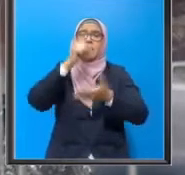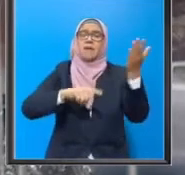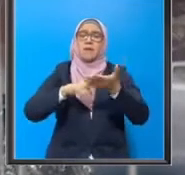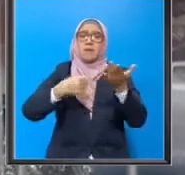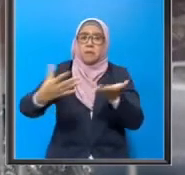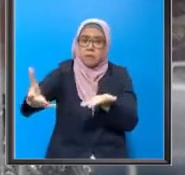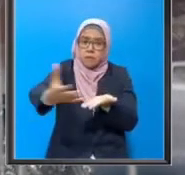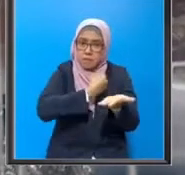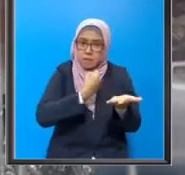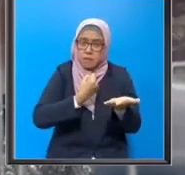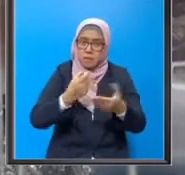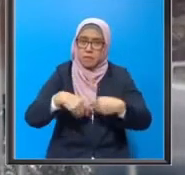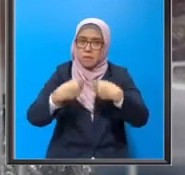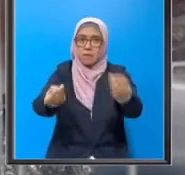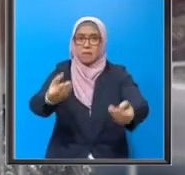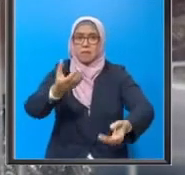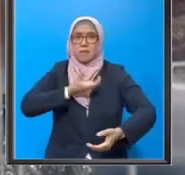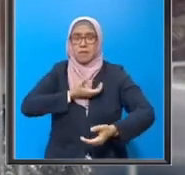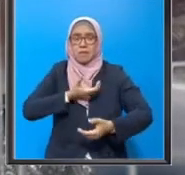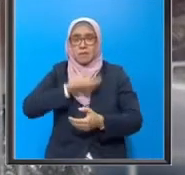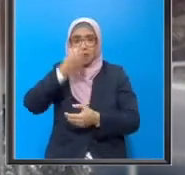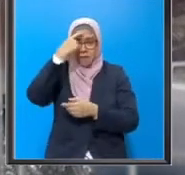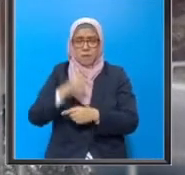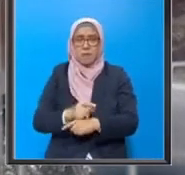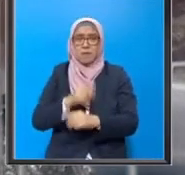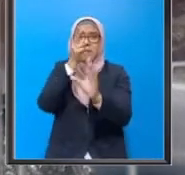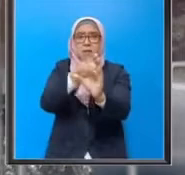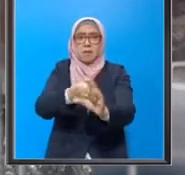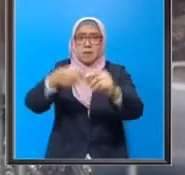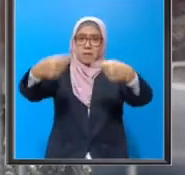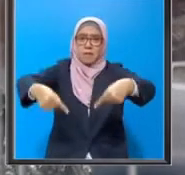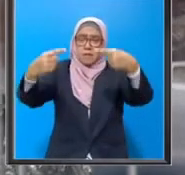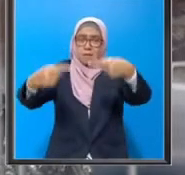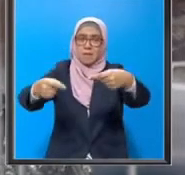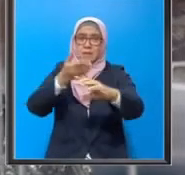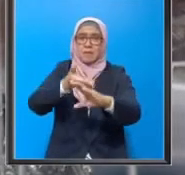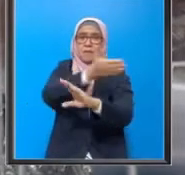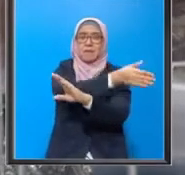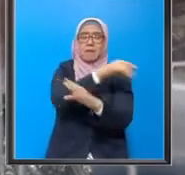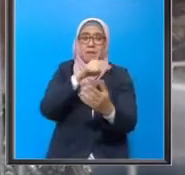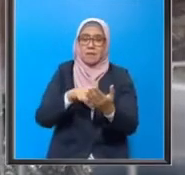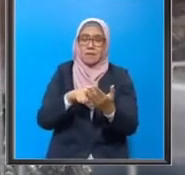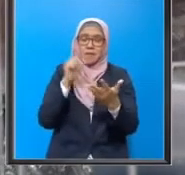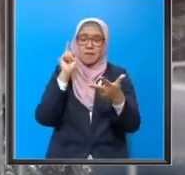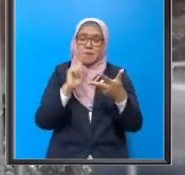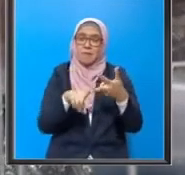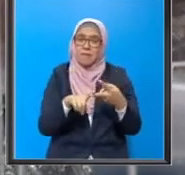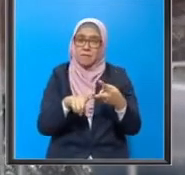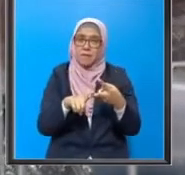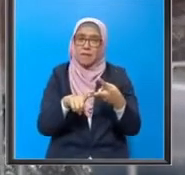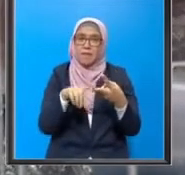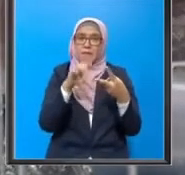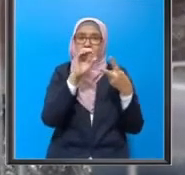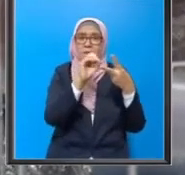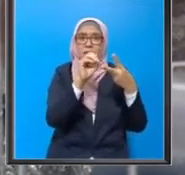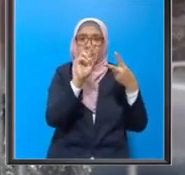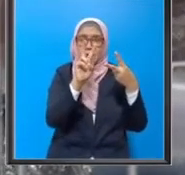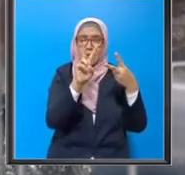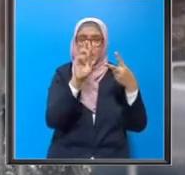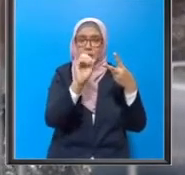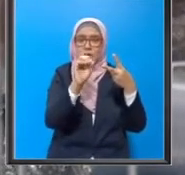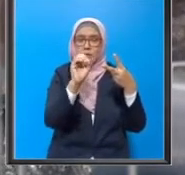pingat kepada negara dalam tamasya yang disertai Hai yang keluar atau kursi butiran nol